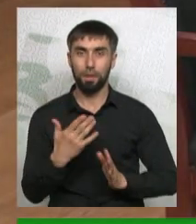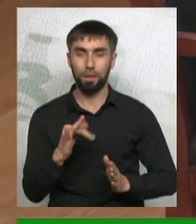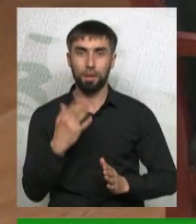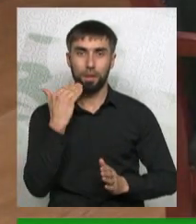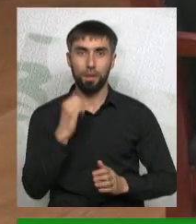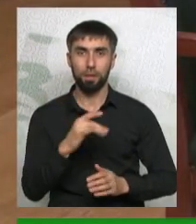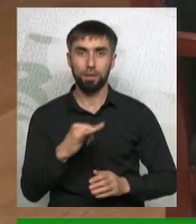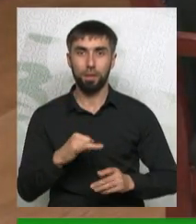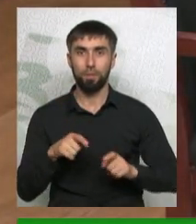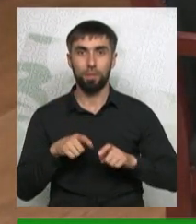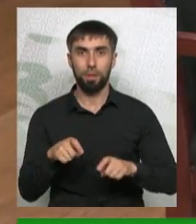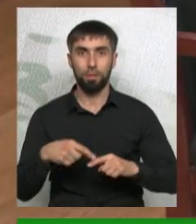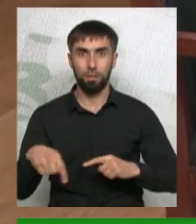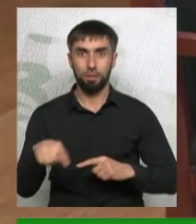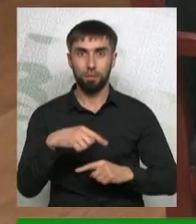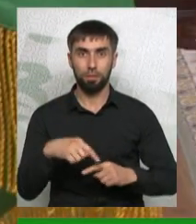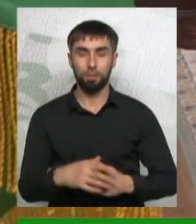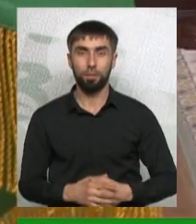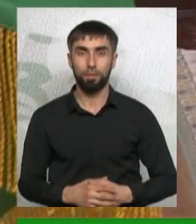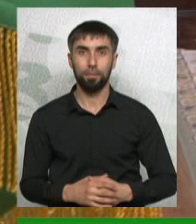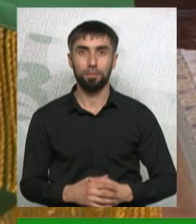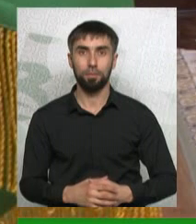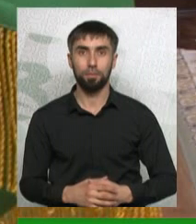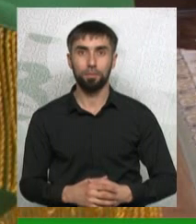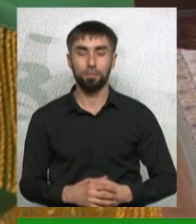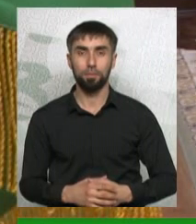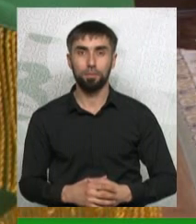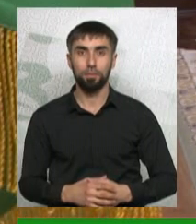легкоатлетическими беговыми дорожками. Муслим Ганиев, Новости 24.